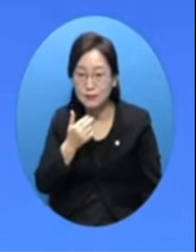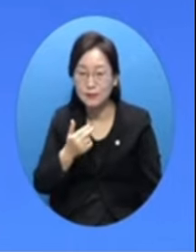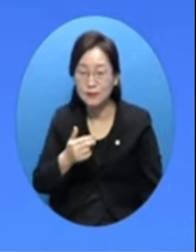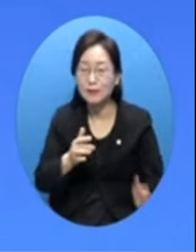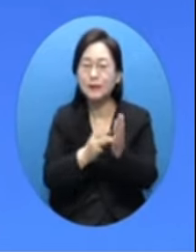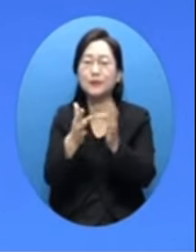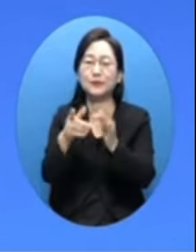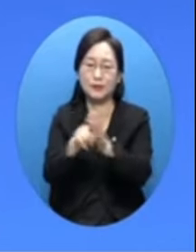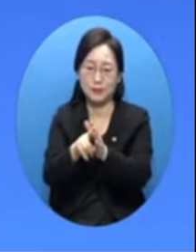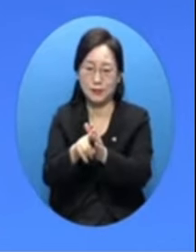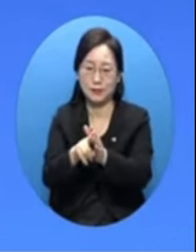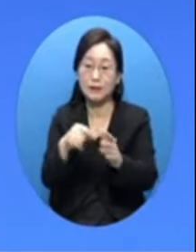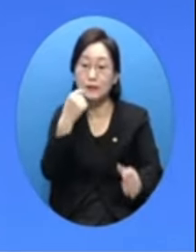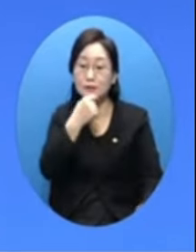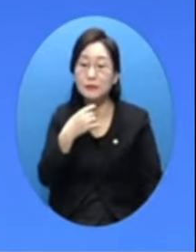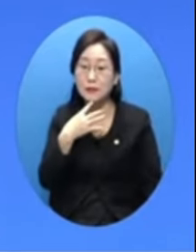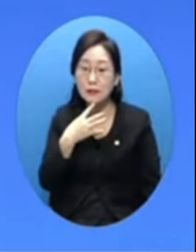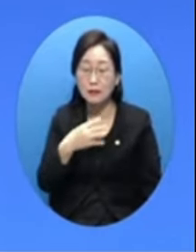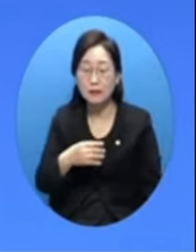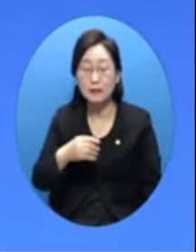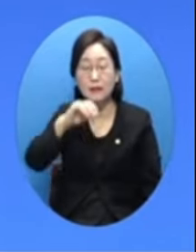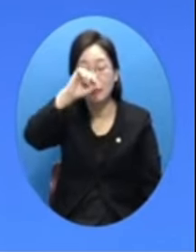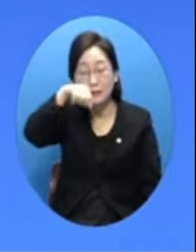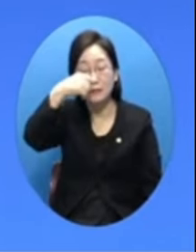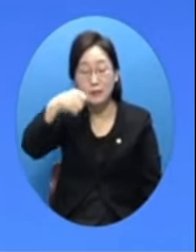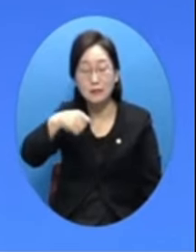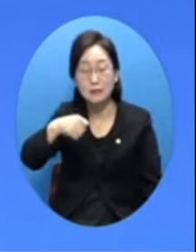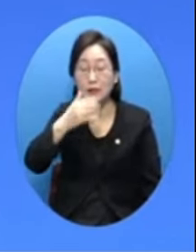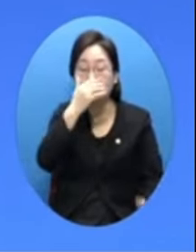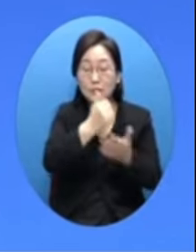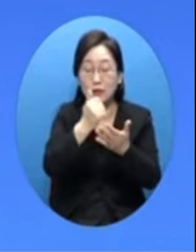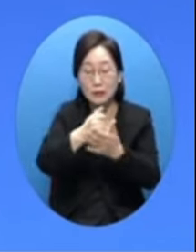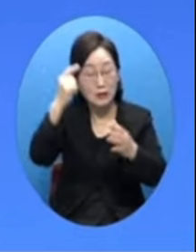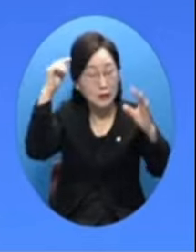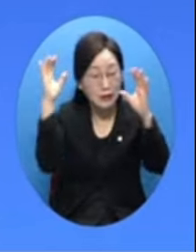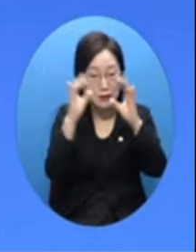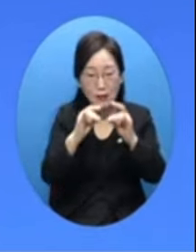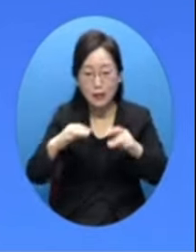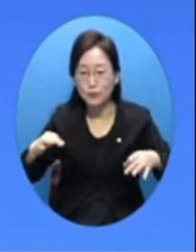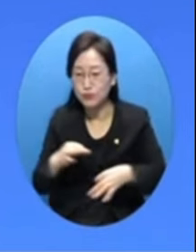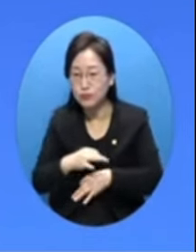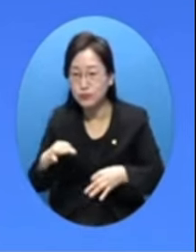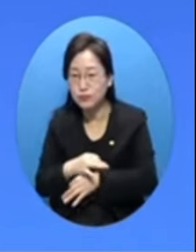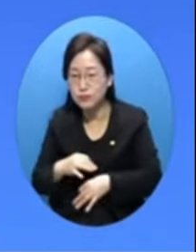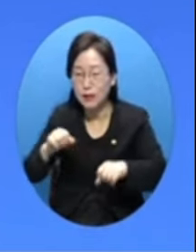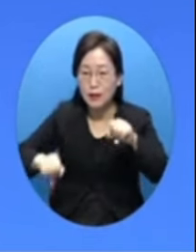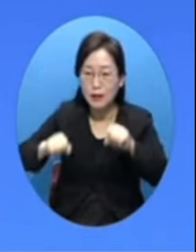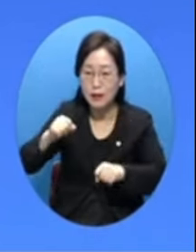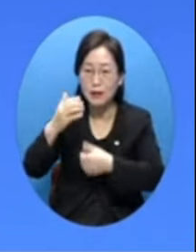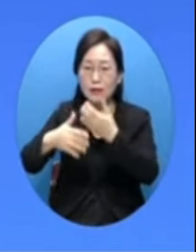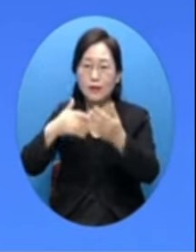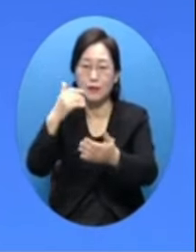믿 나가면서 적당히 죄와 타하고 불한 일을 행해서 하나님